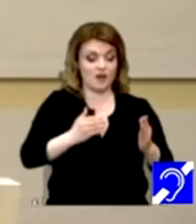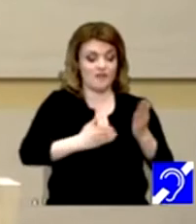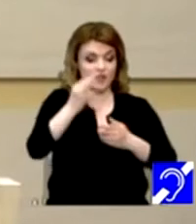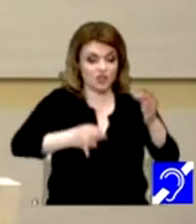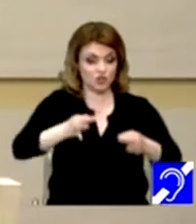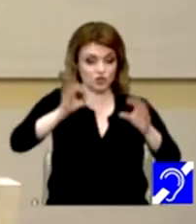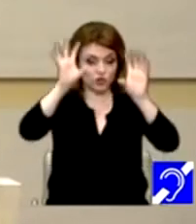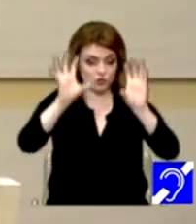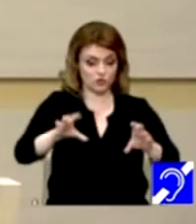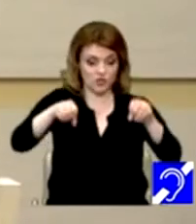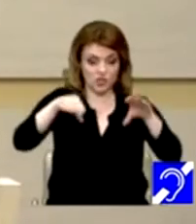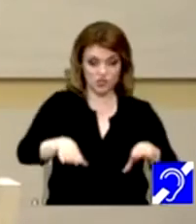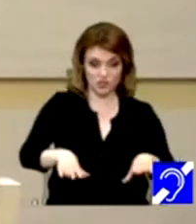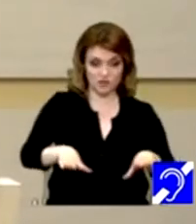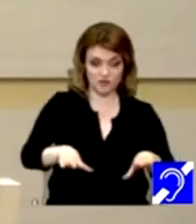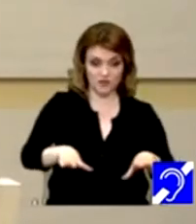definească dacă